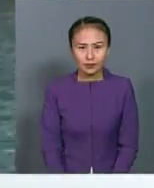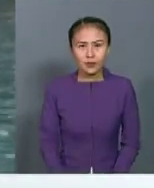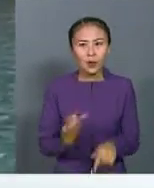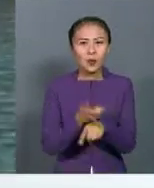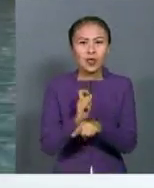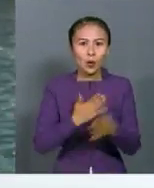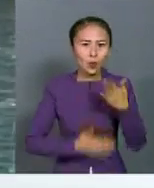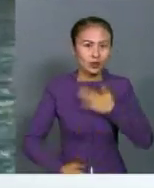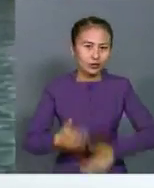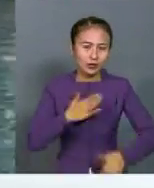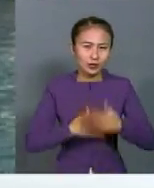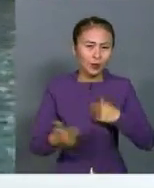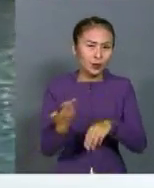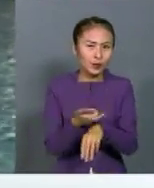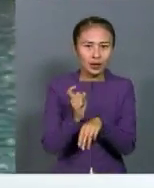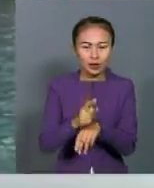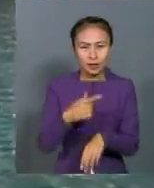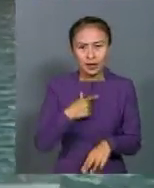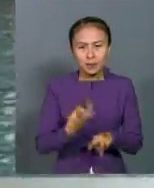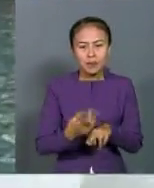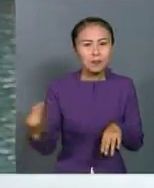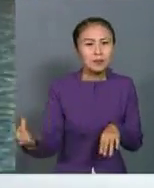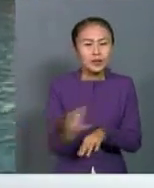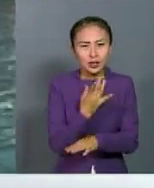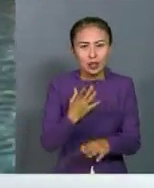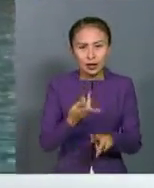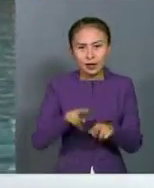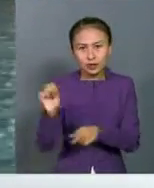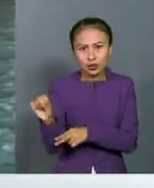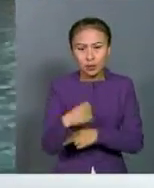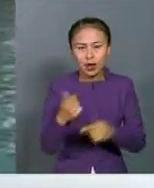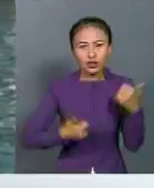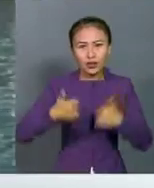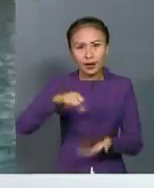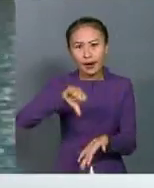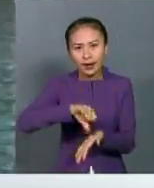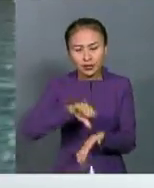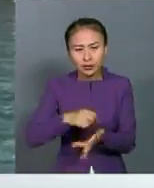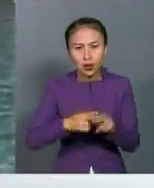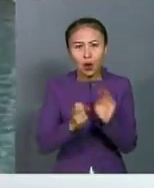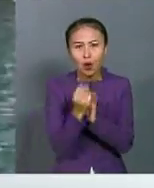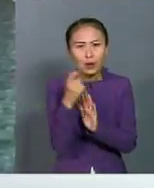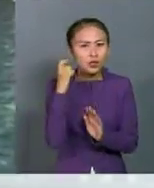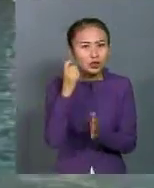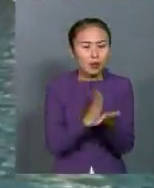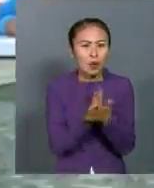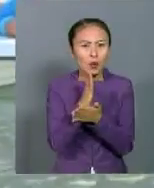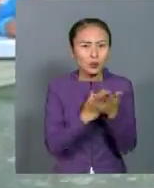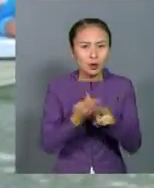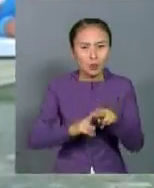Өте қуаныштымын. Өйткені бұл менің алғашқы жеңісім. Жарысқа қатысып келе жатқаныма 11 жыл болды.